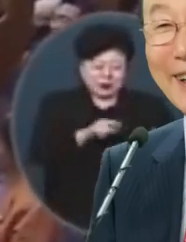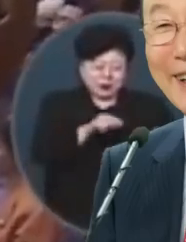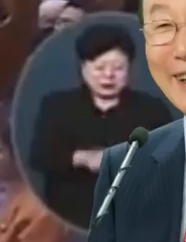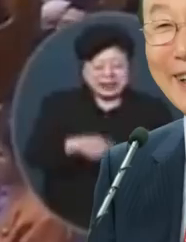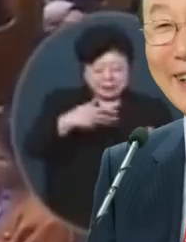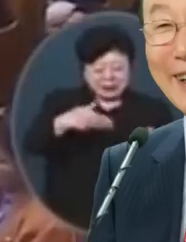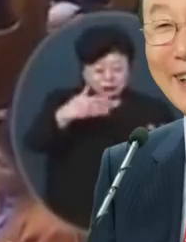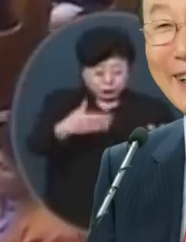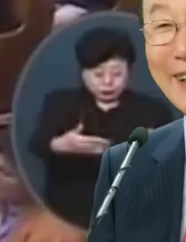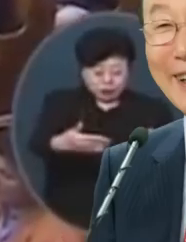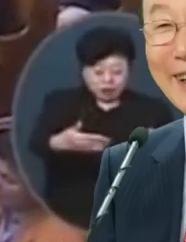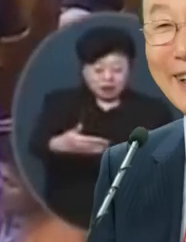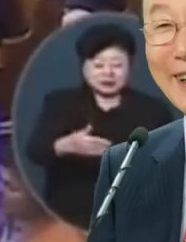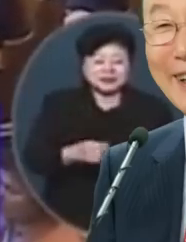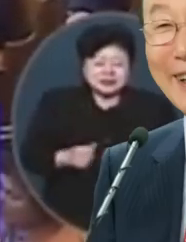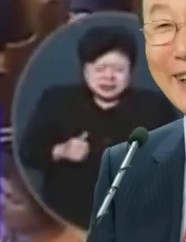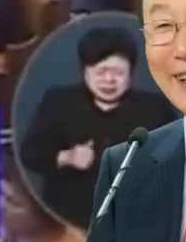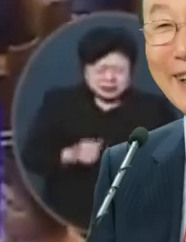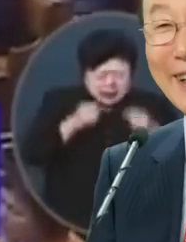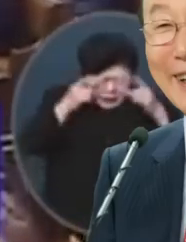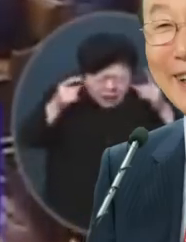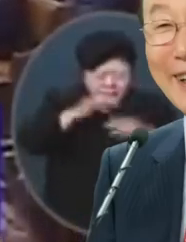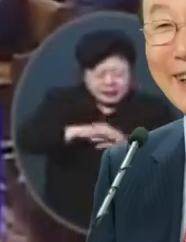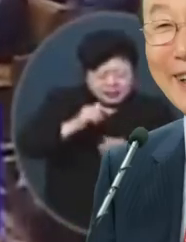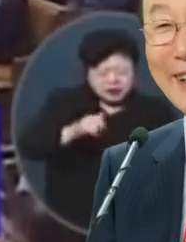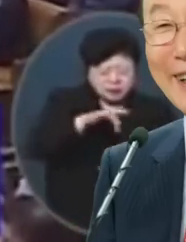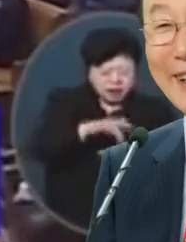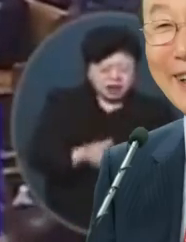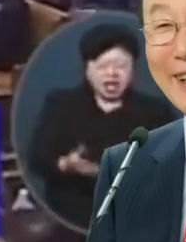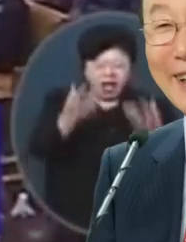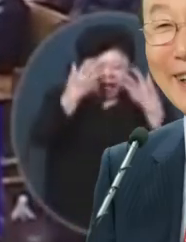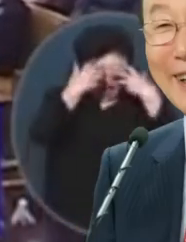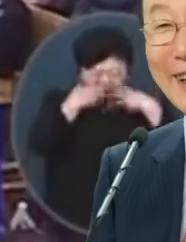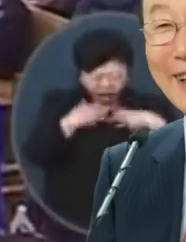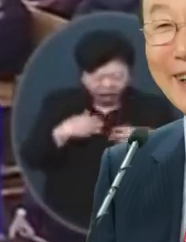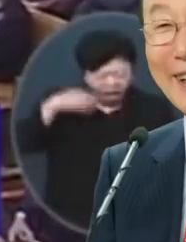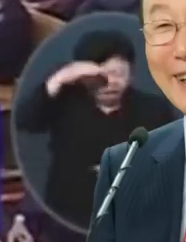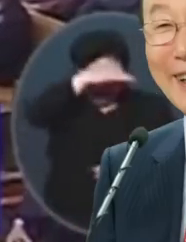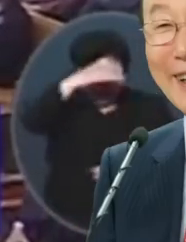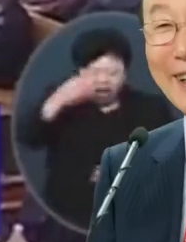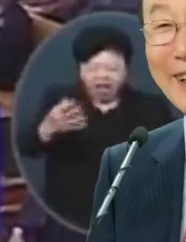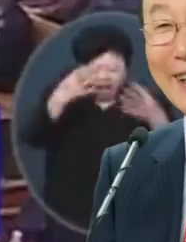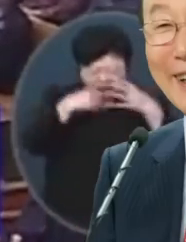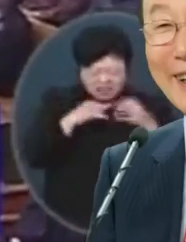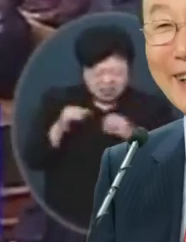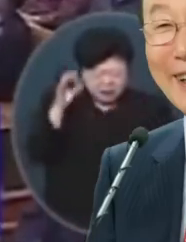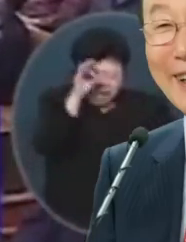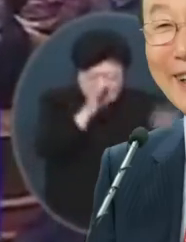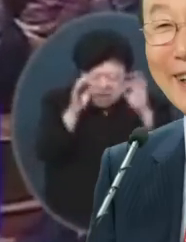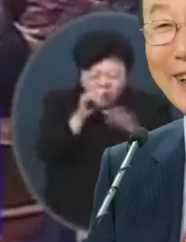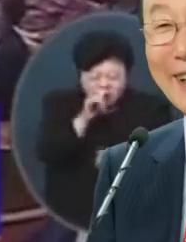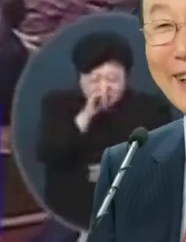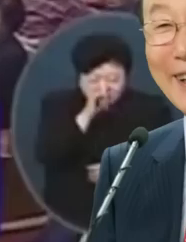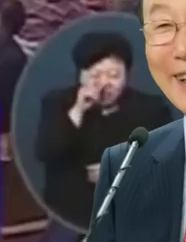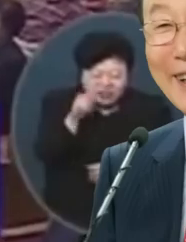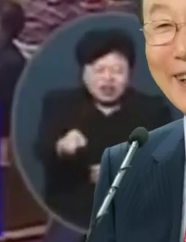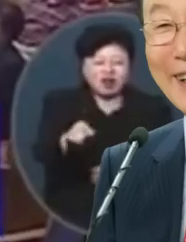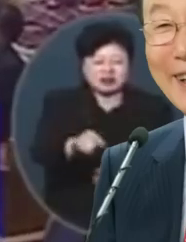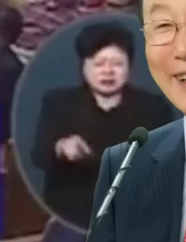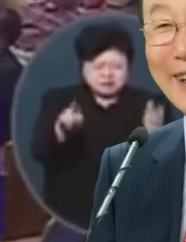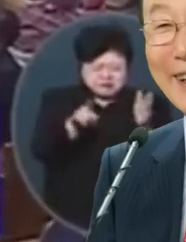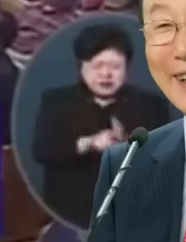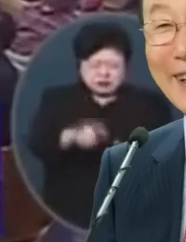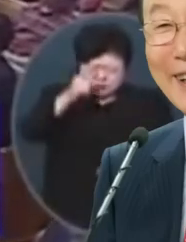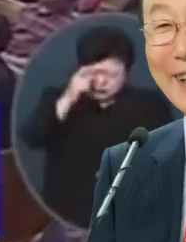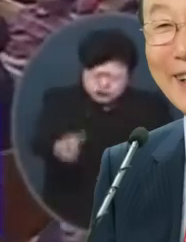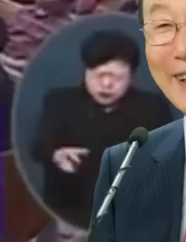8절로 9절에 근신하라 깨어라 너희 대적 마귀가 우는 사자같이 두루다니며 삼킬 자를 찾나니 너희는 믿음을 굳건히